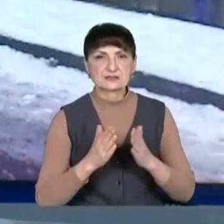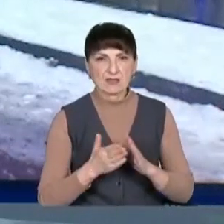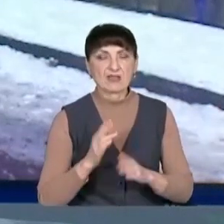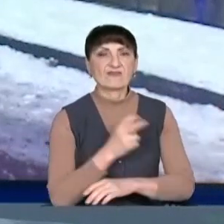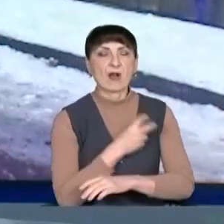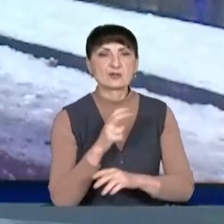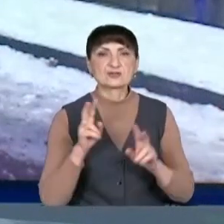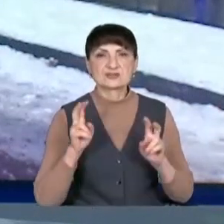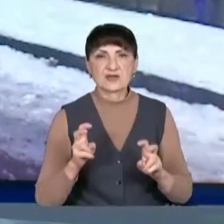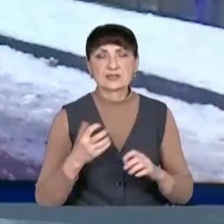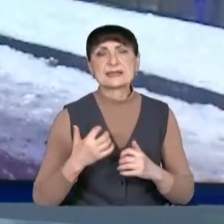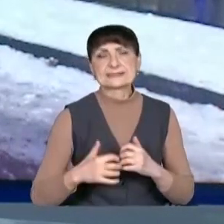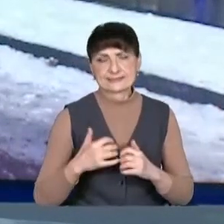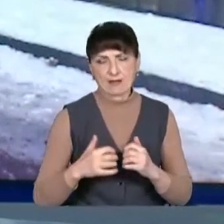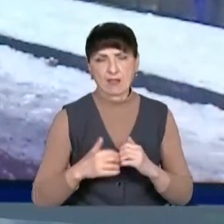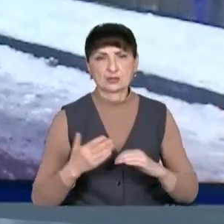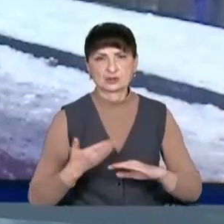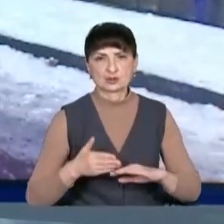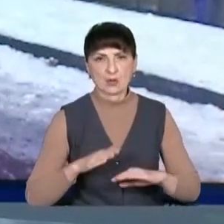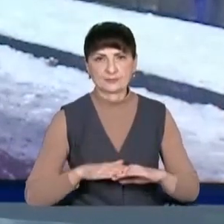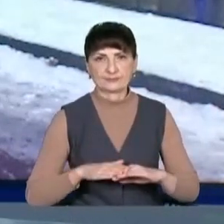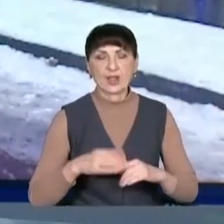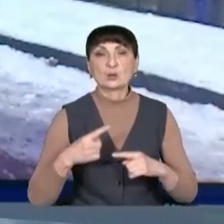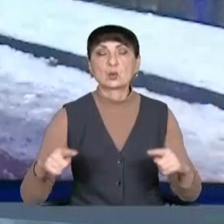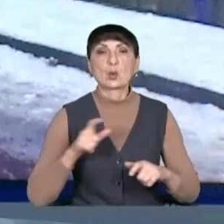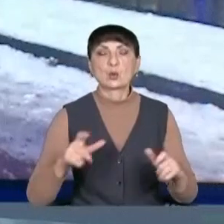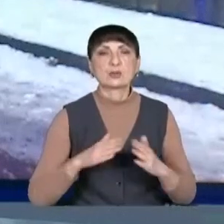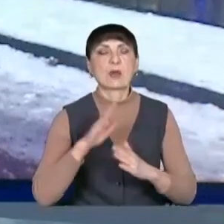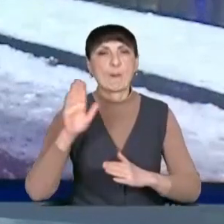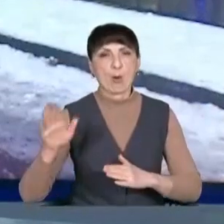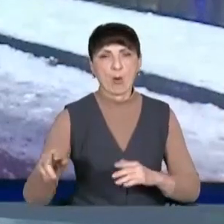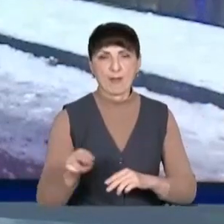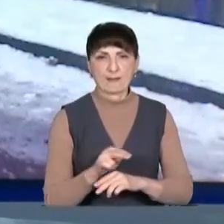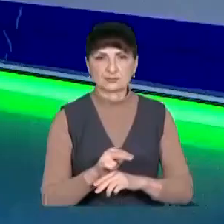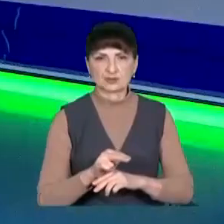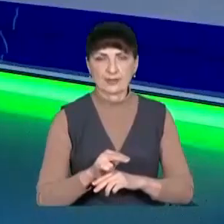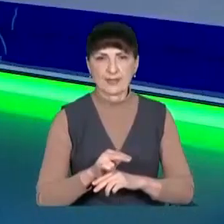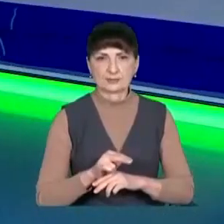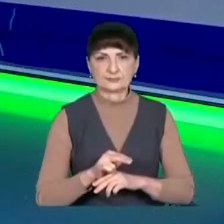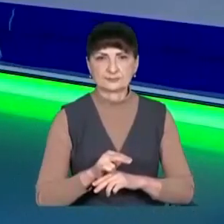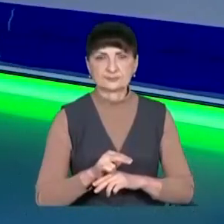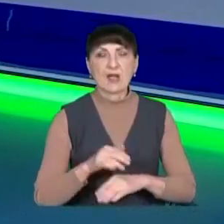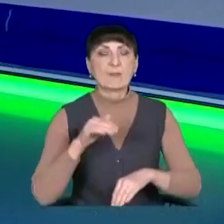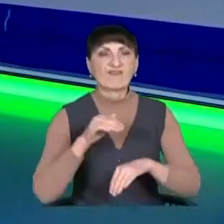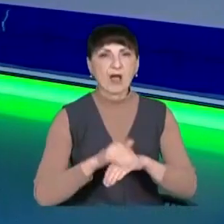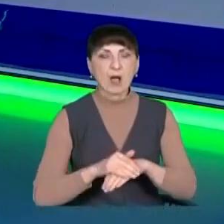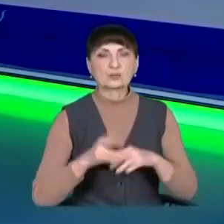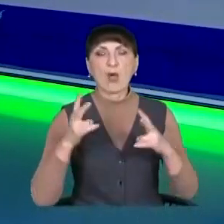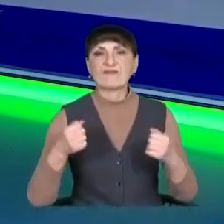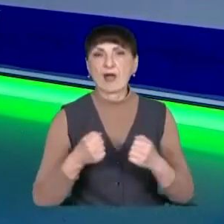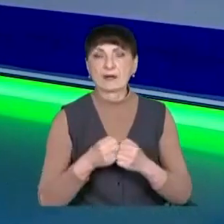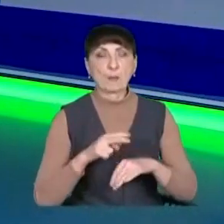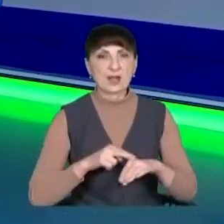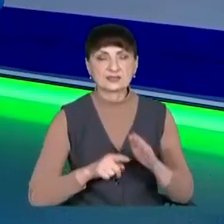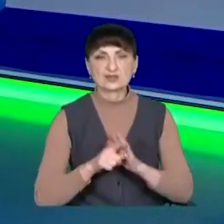врачи оценивают как средней степени тяжести. Остальных отправили на амбулаторное лечение. По факту произошедшего